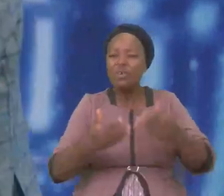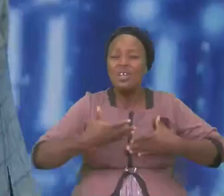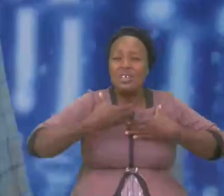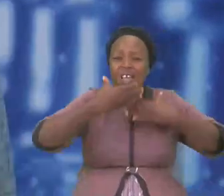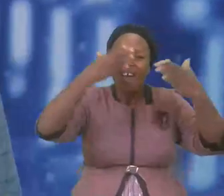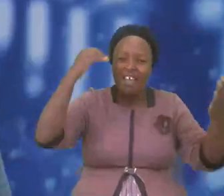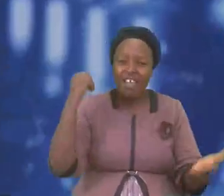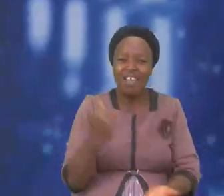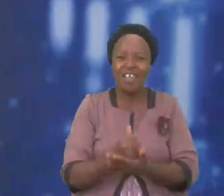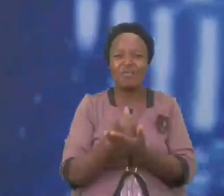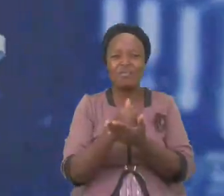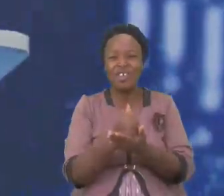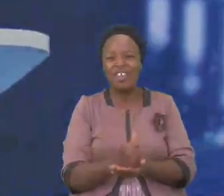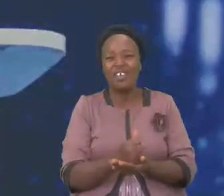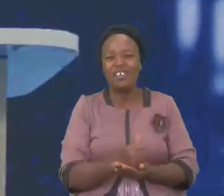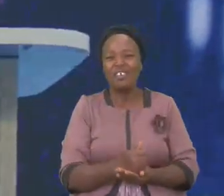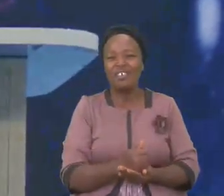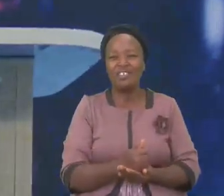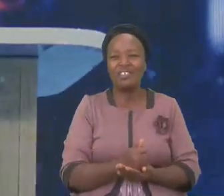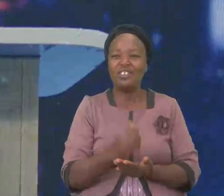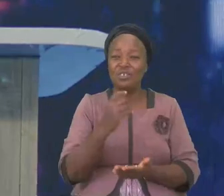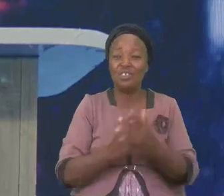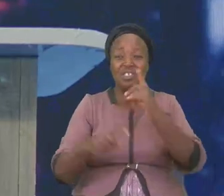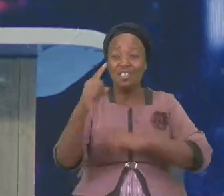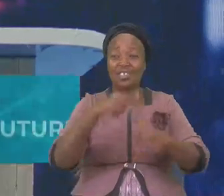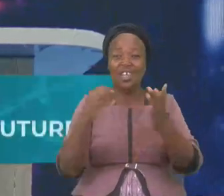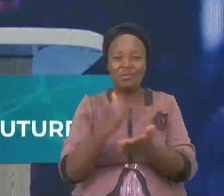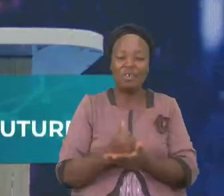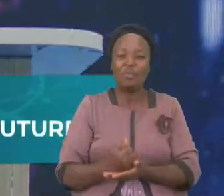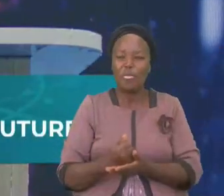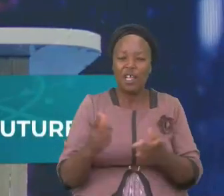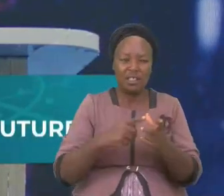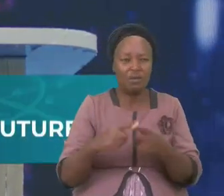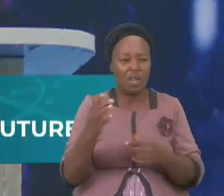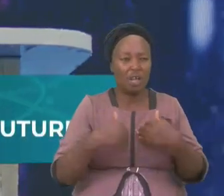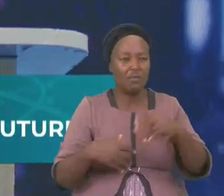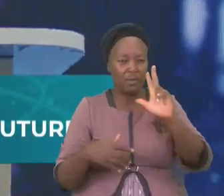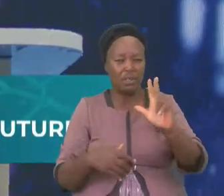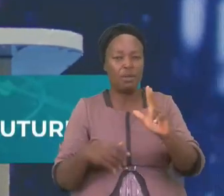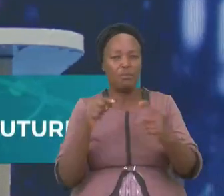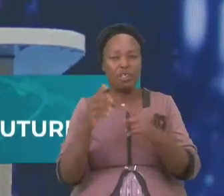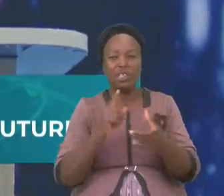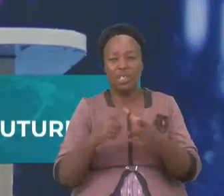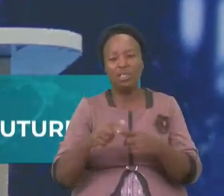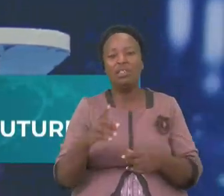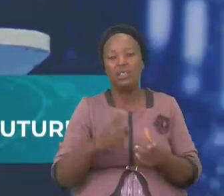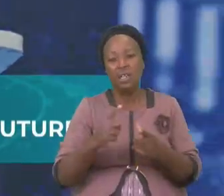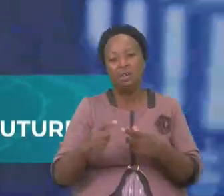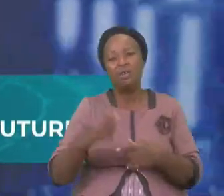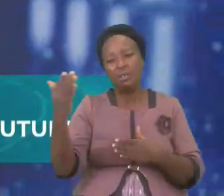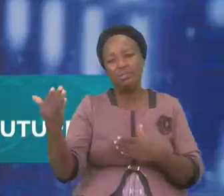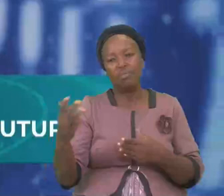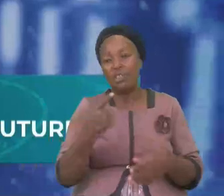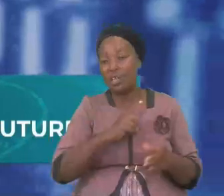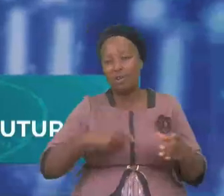Quelqu'un crie, Amen! Il y a 3 choses à considérer comme Dieu nous invite